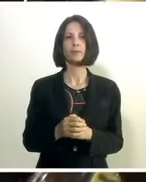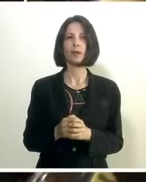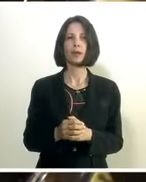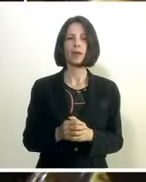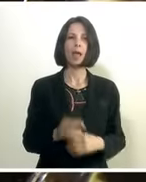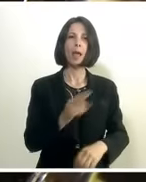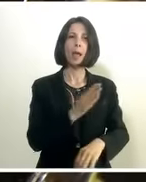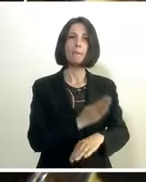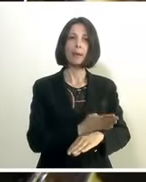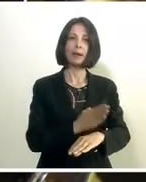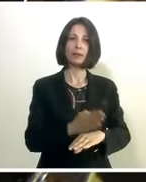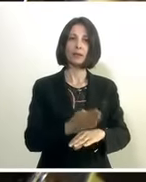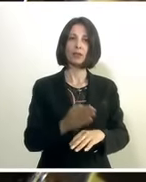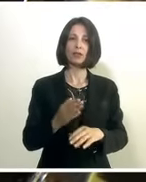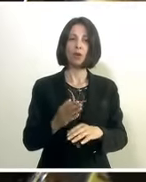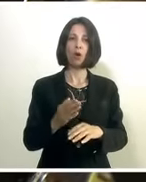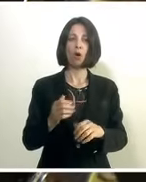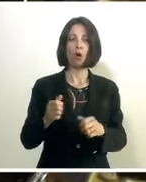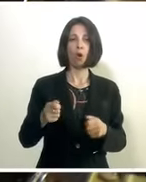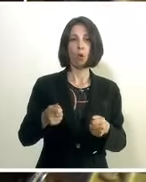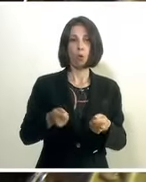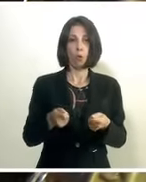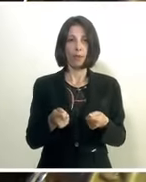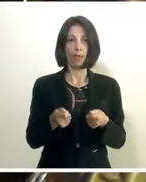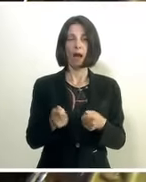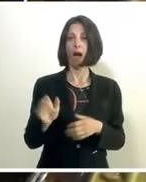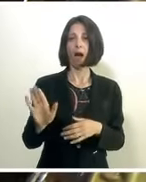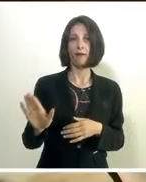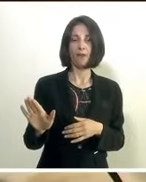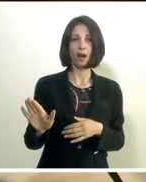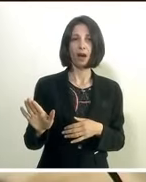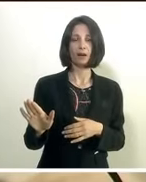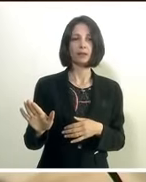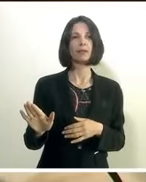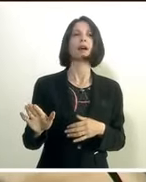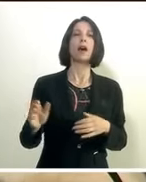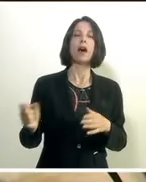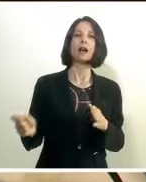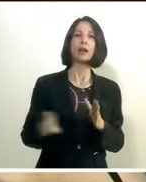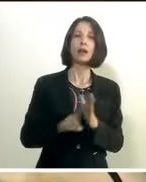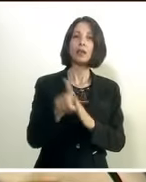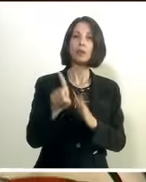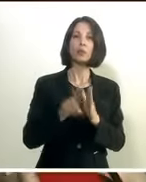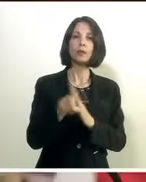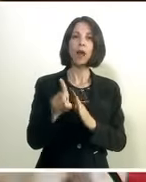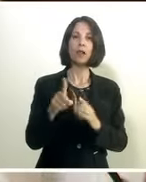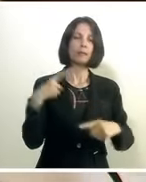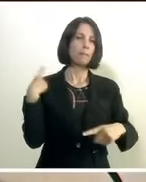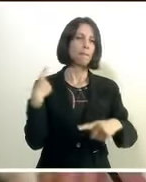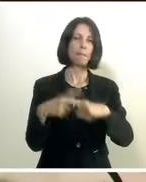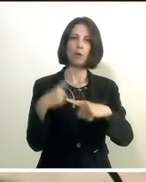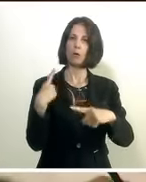lui guidava conducendolo A risultati persino clamorosi alla